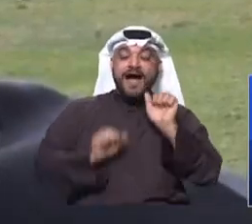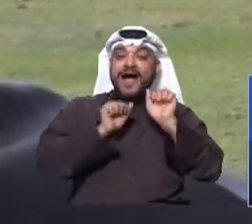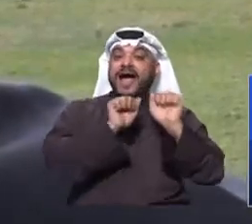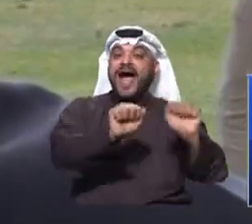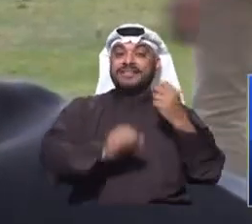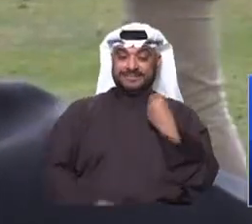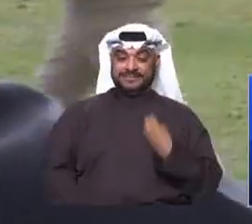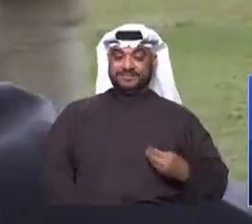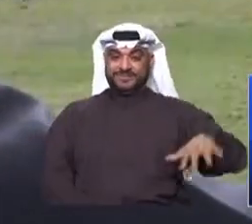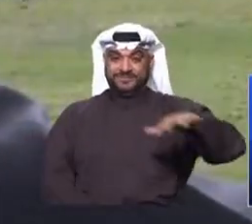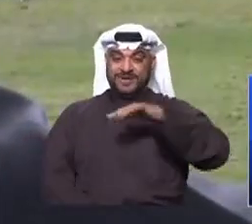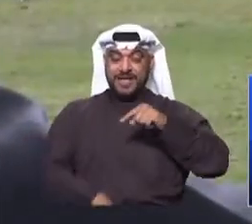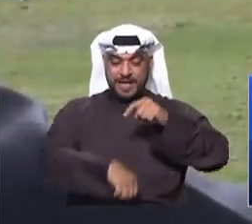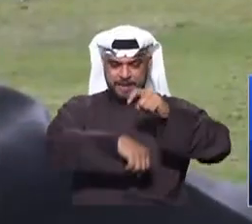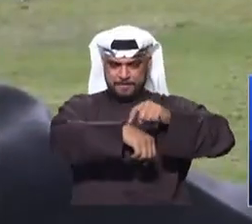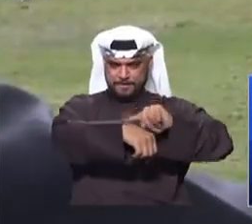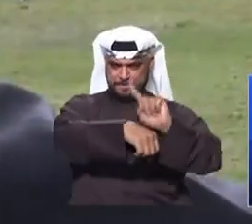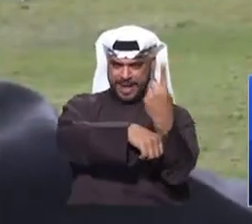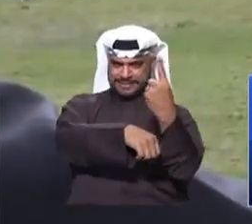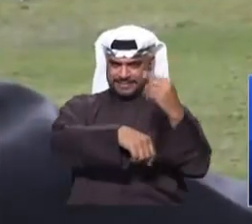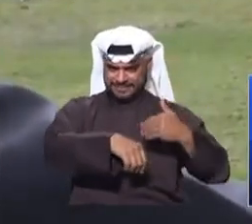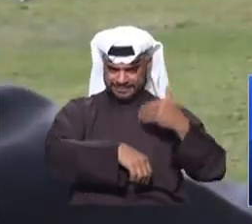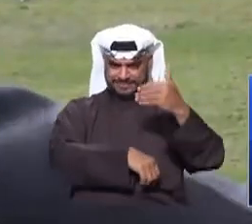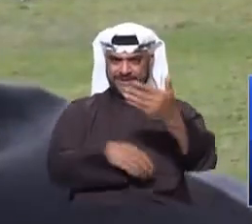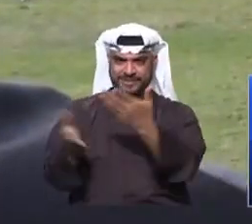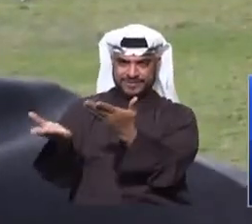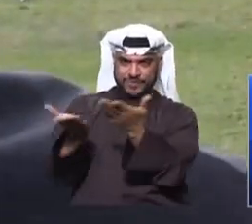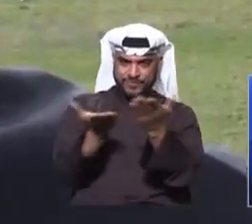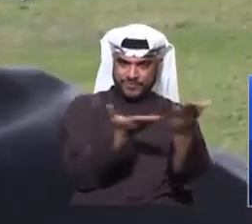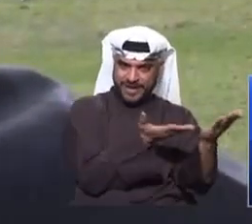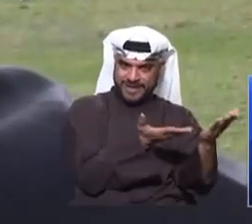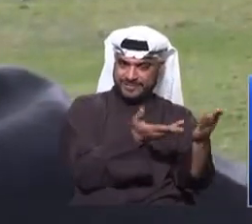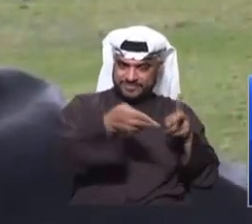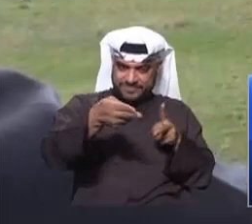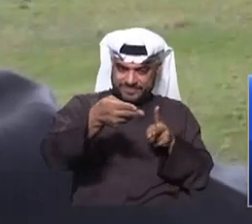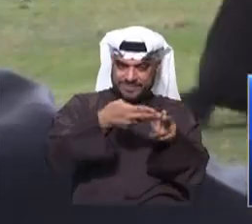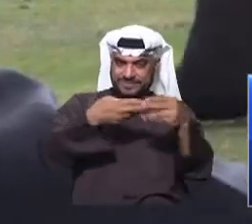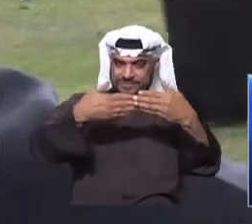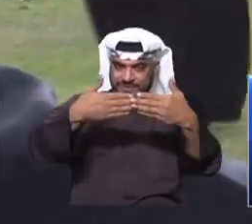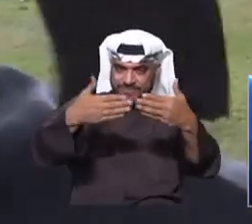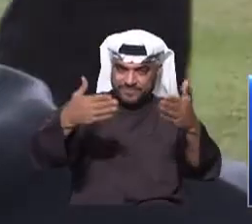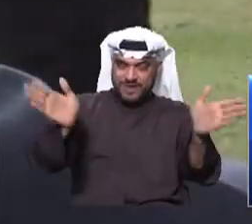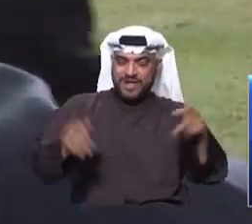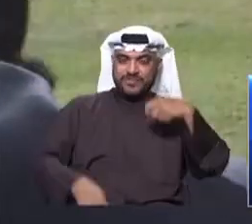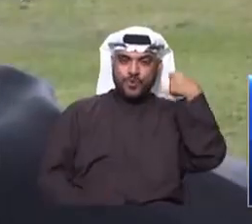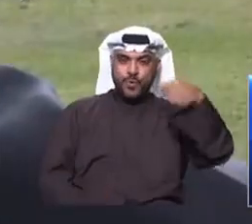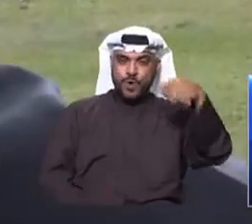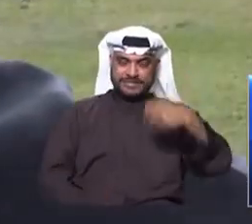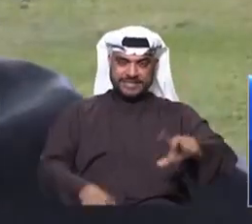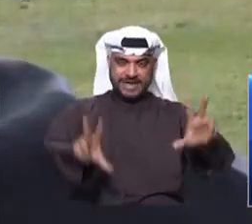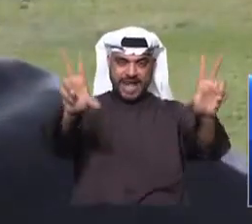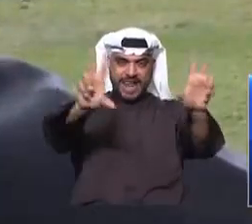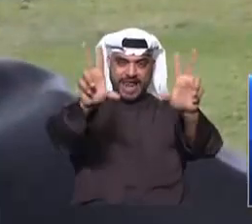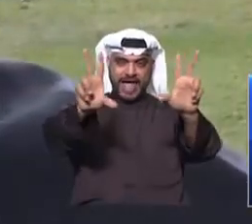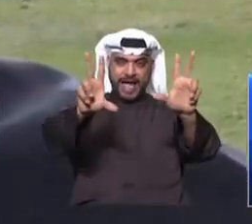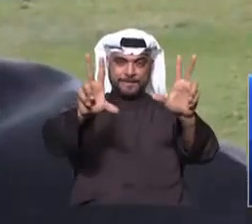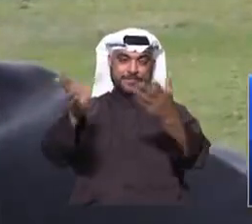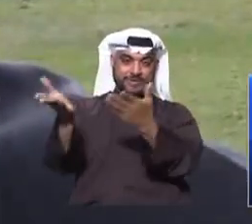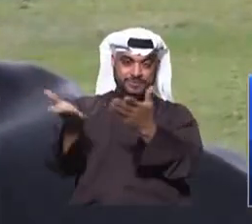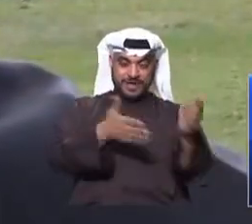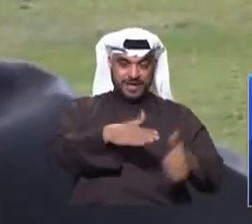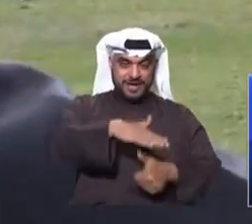ساعة تقريبا برعاية معالي وزير الإعلام، وشرفنا سمو رئيس مجلس